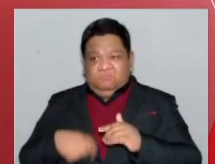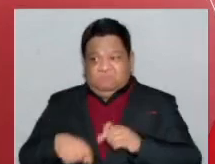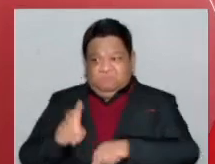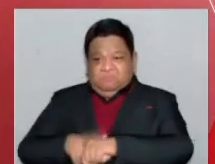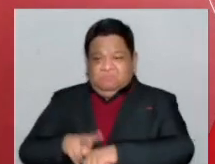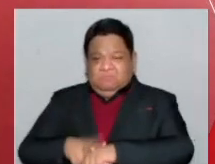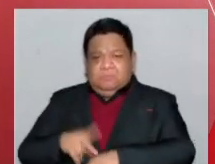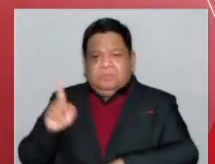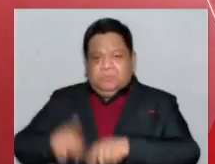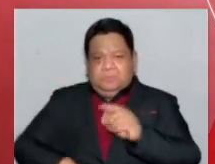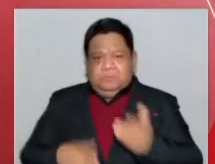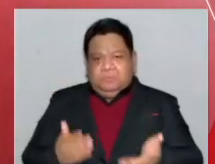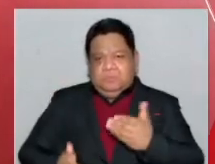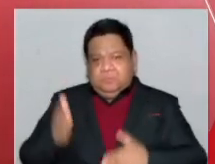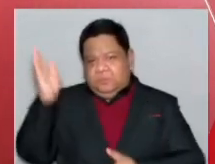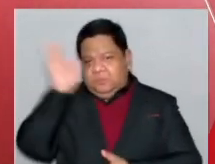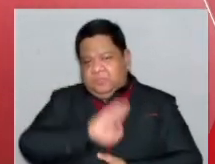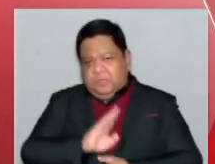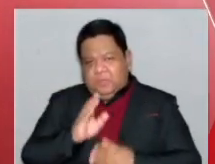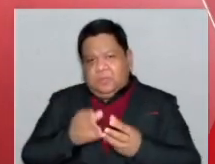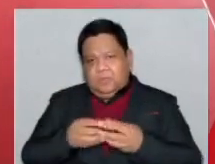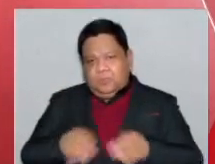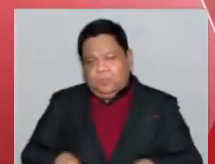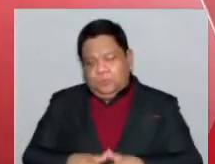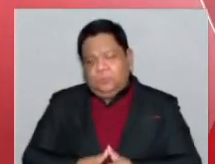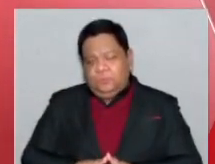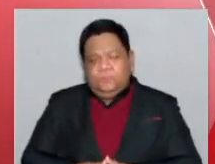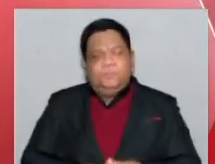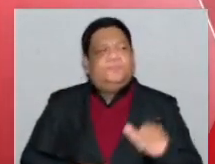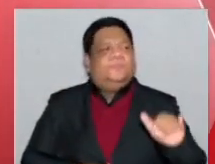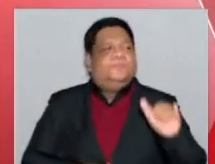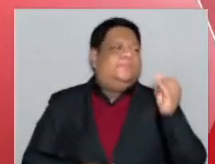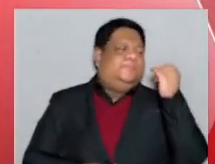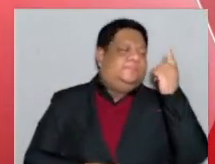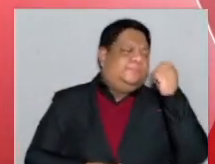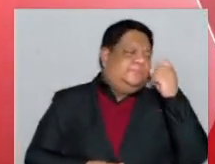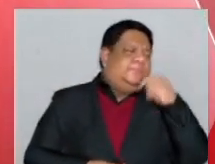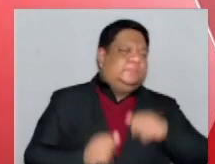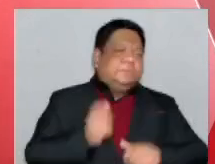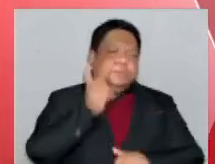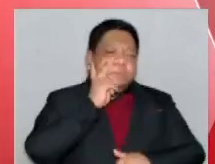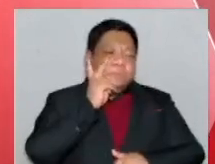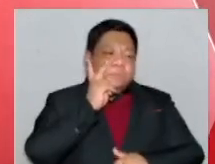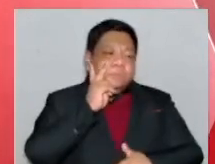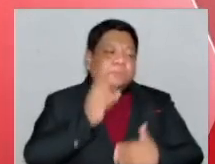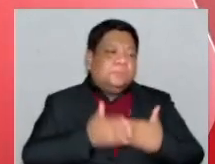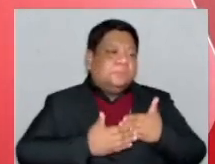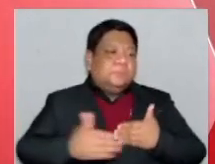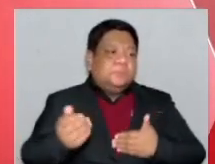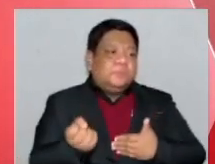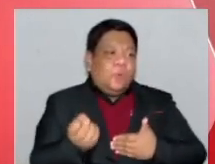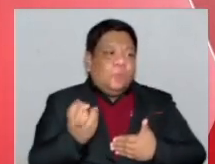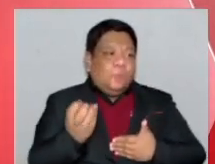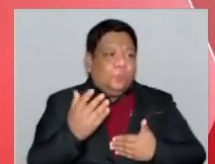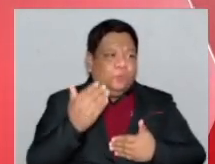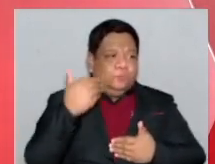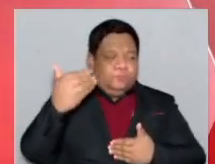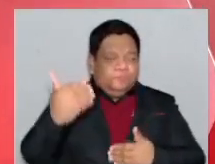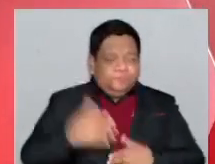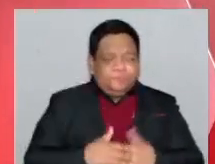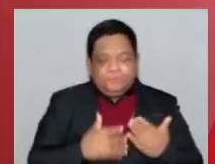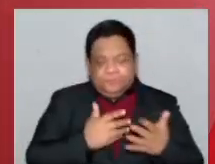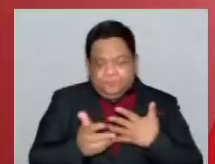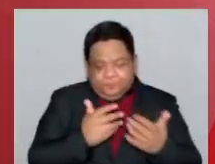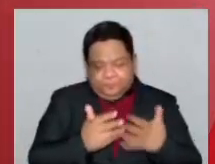Kaya ganun ang Titingnan na lang ho natin kung ano magiging presyo nitong itlog sa mga darating na araw. Anyway, maraming salamat po